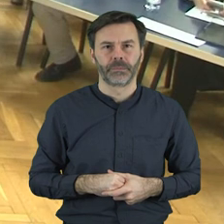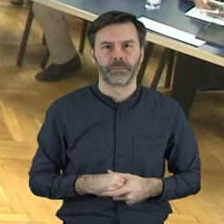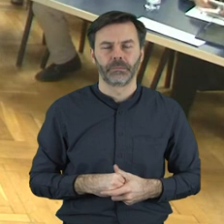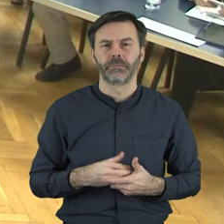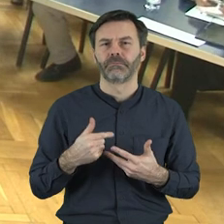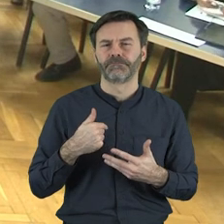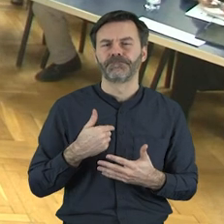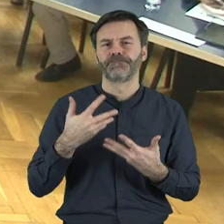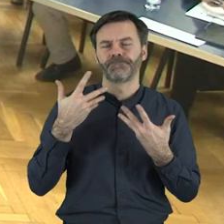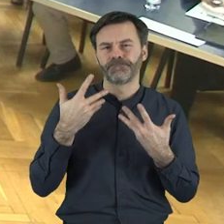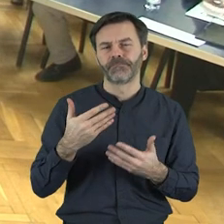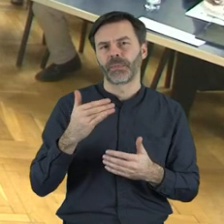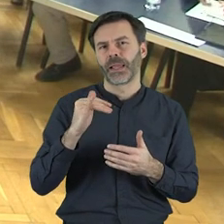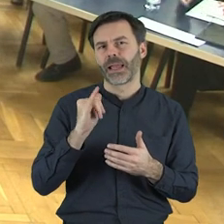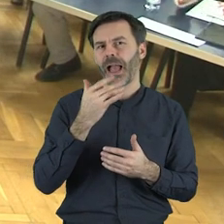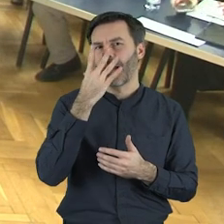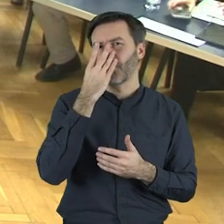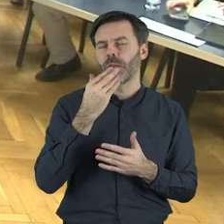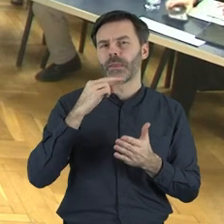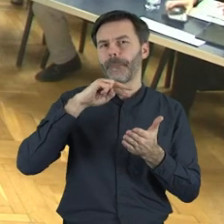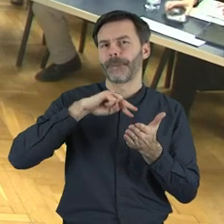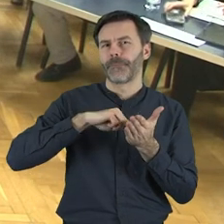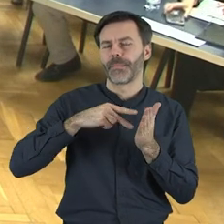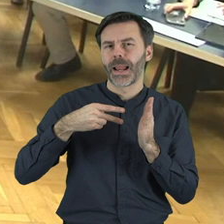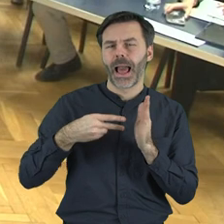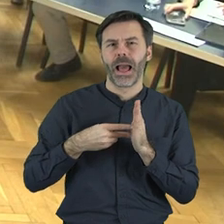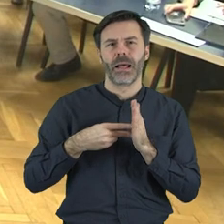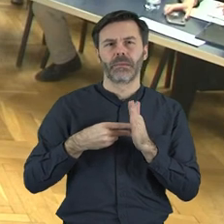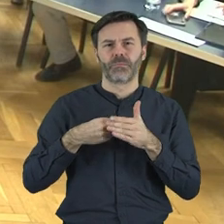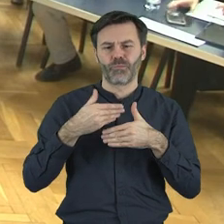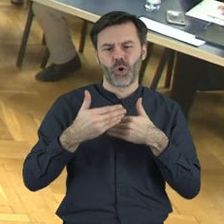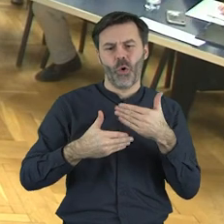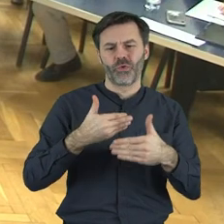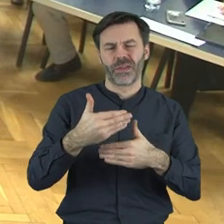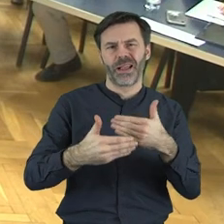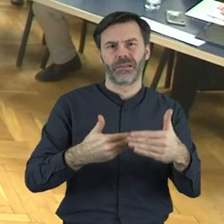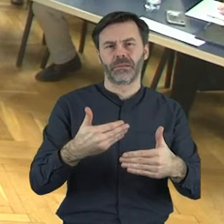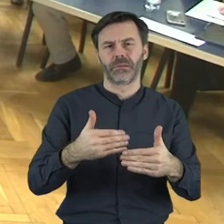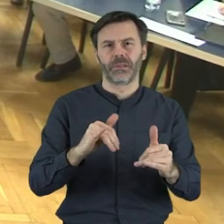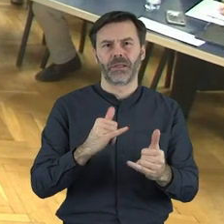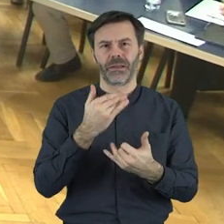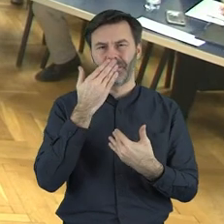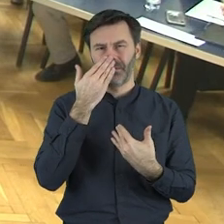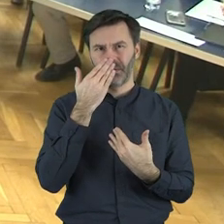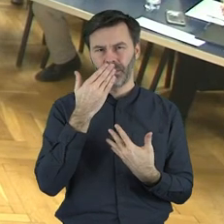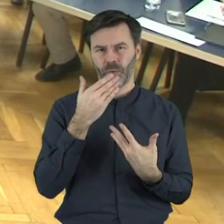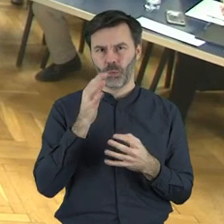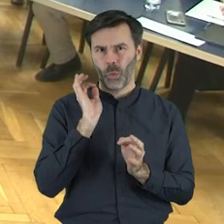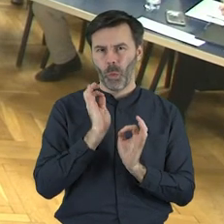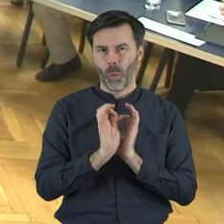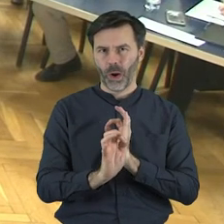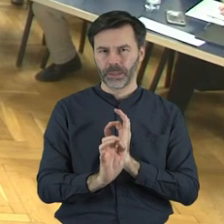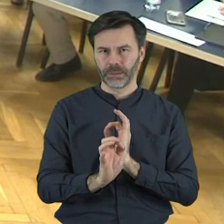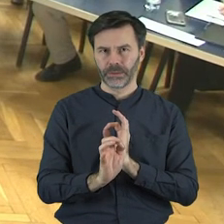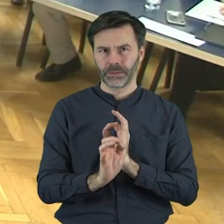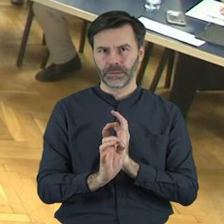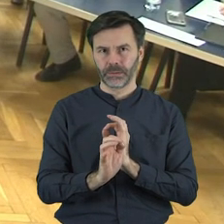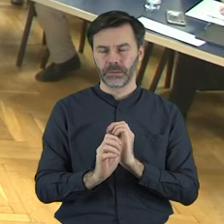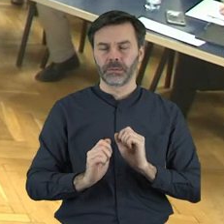planowania właśnie tego rozwiązania uruchomienia własnej kardiologii